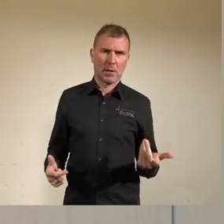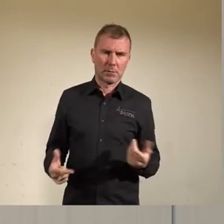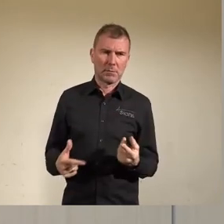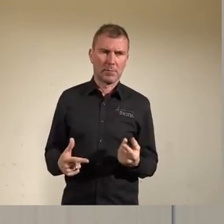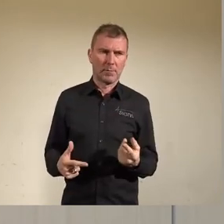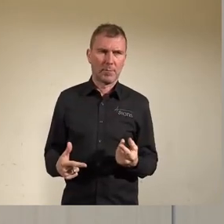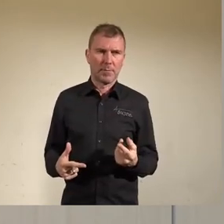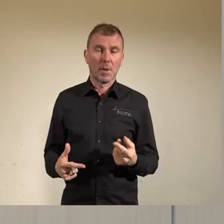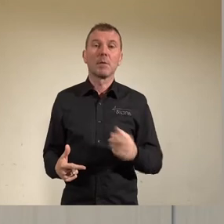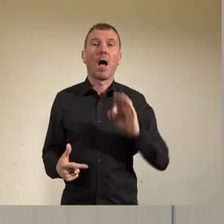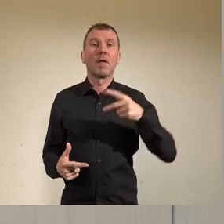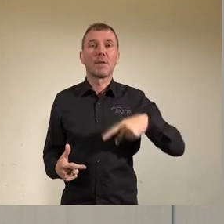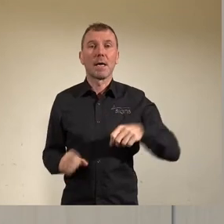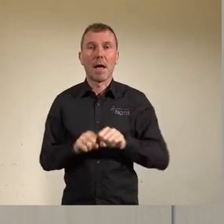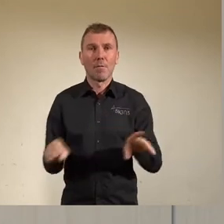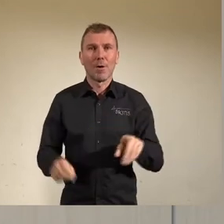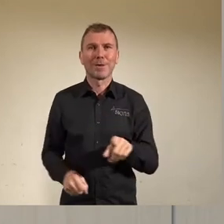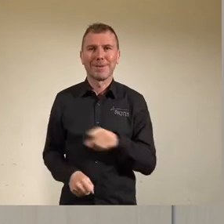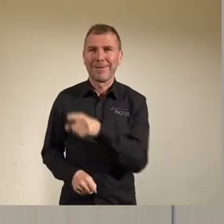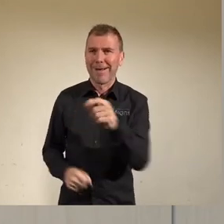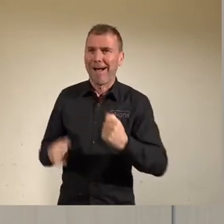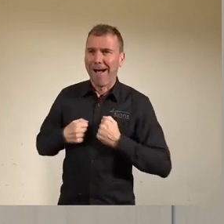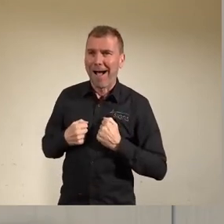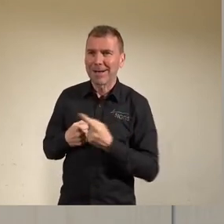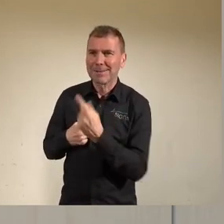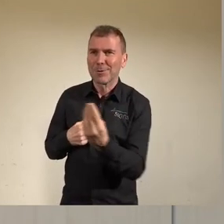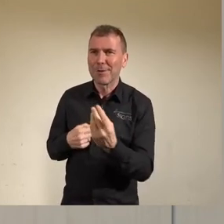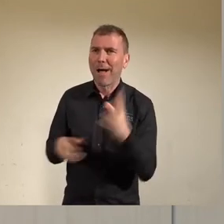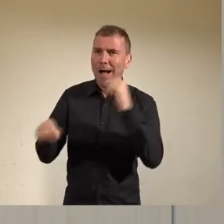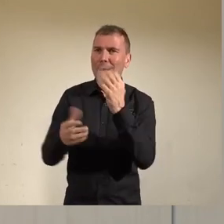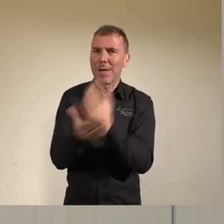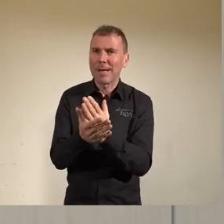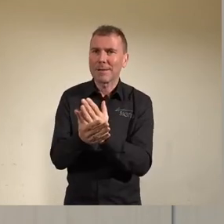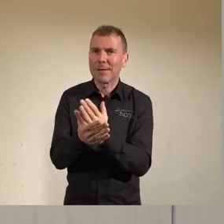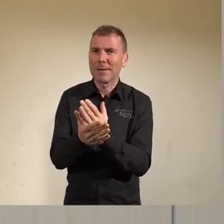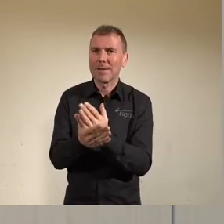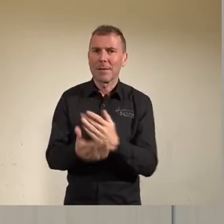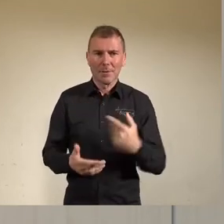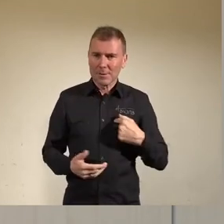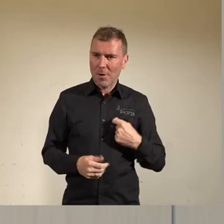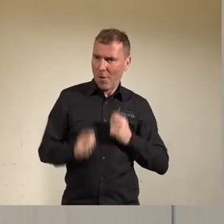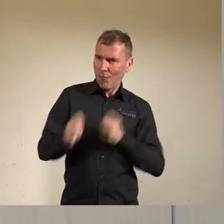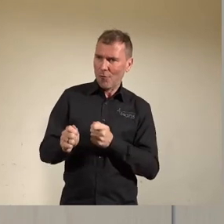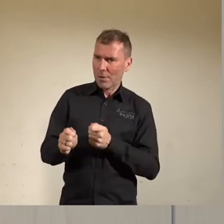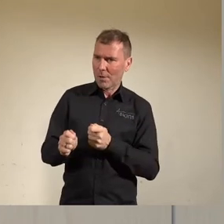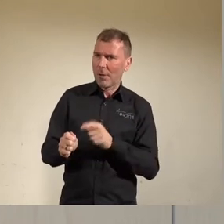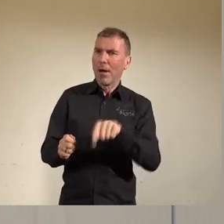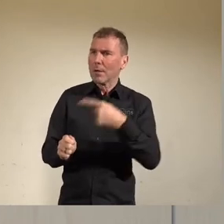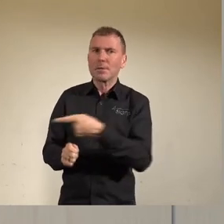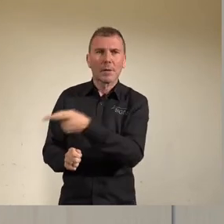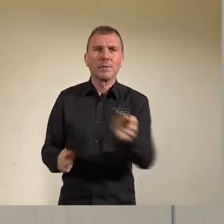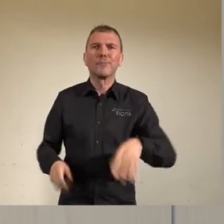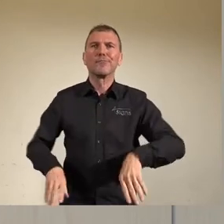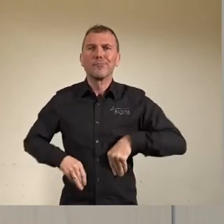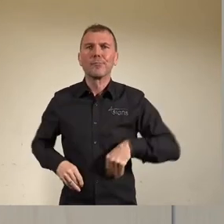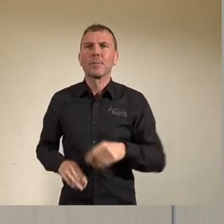sagen, AfD wirkt, denn wir haben gesehen, sie haben kalte Füße bekommen, weil wir am Ende plötzlich so gut wie alleine auf der Seite der Bürger standen und